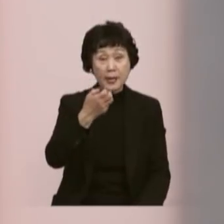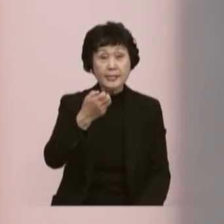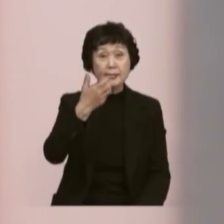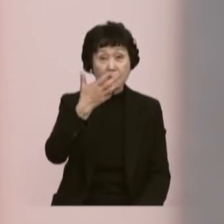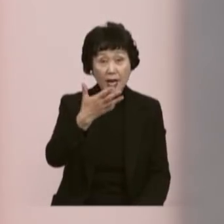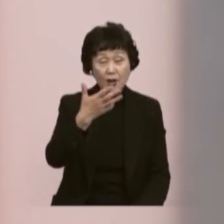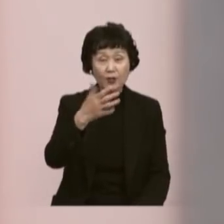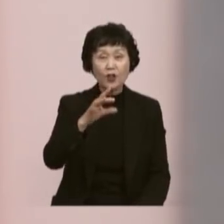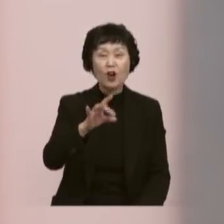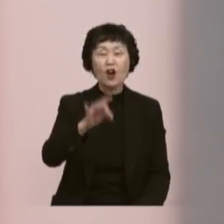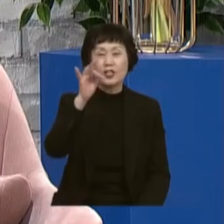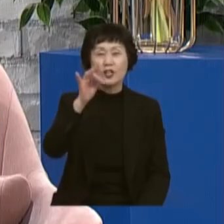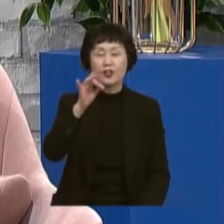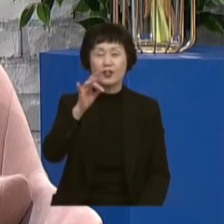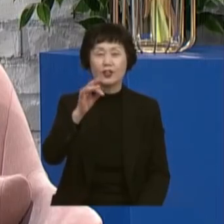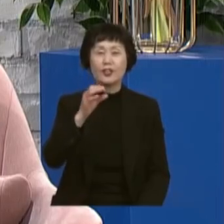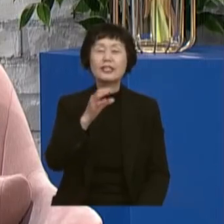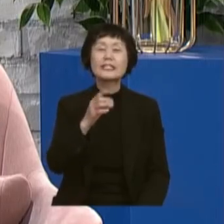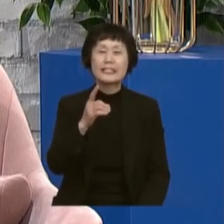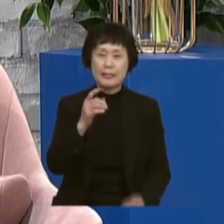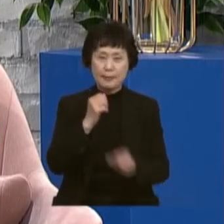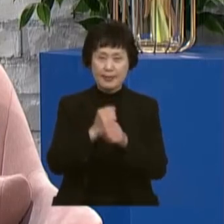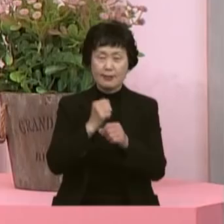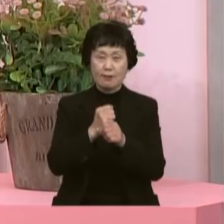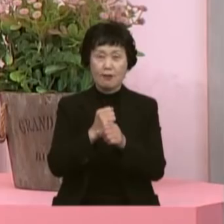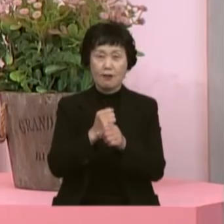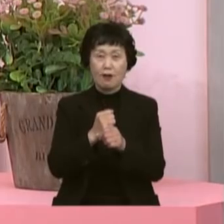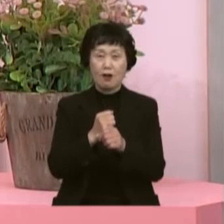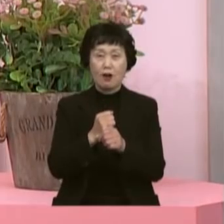앨범. 그 전에 86년도에